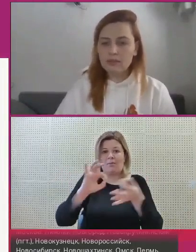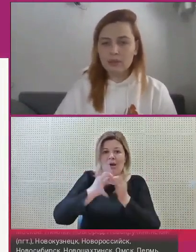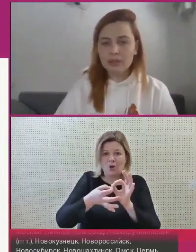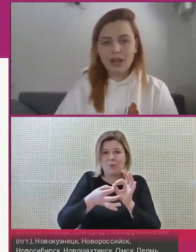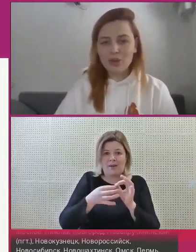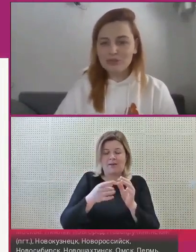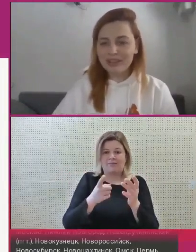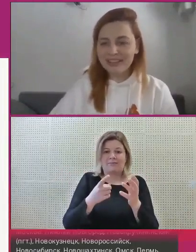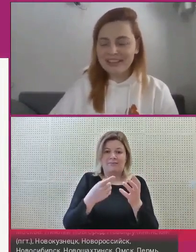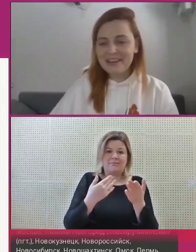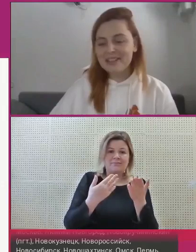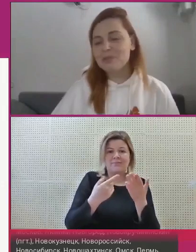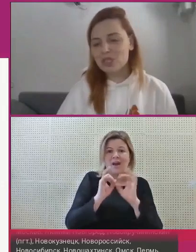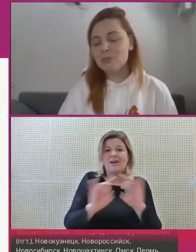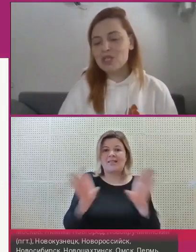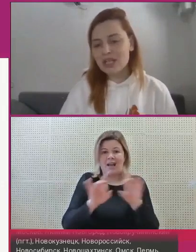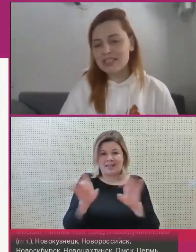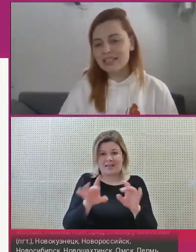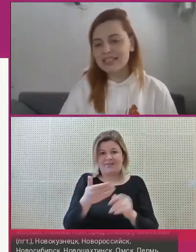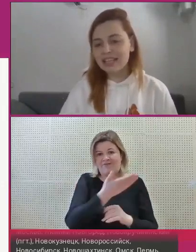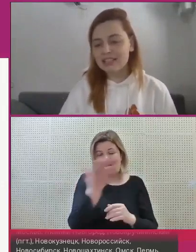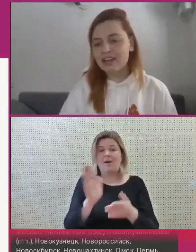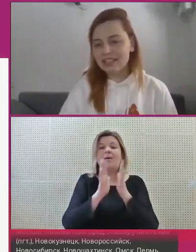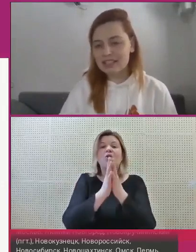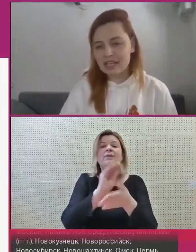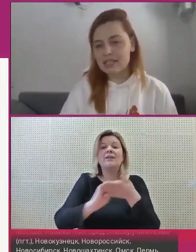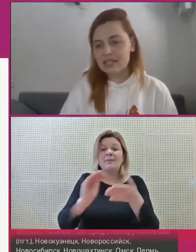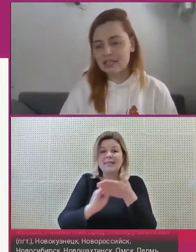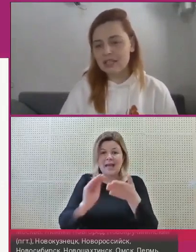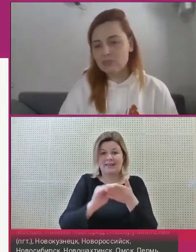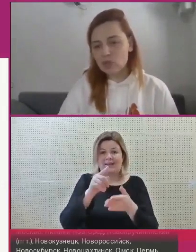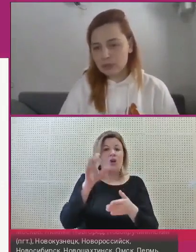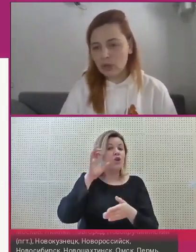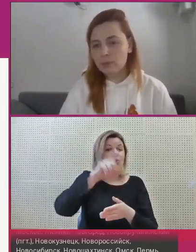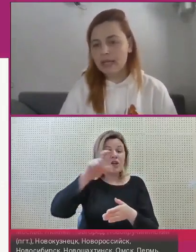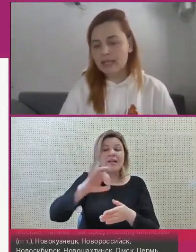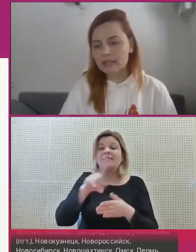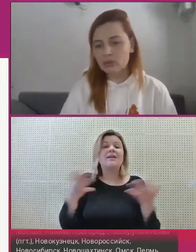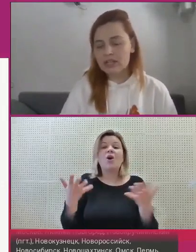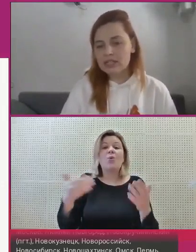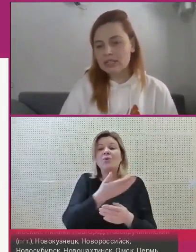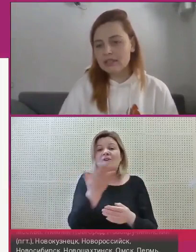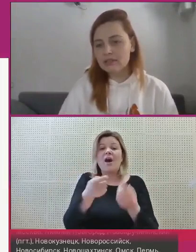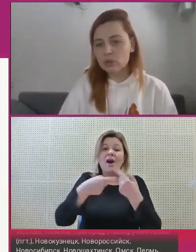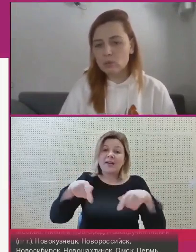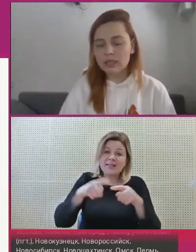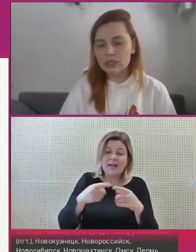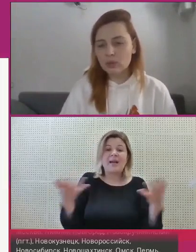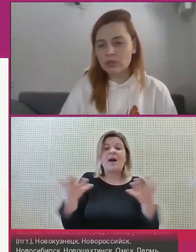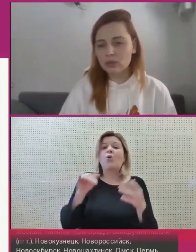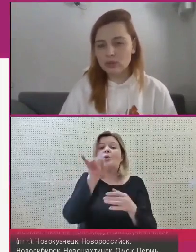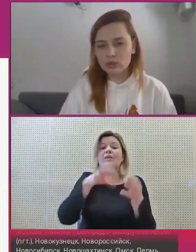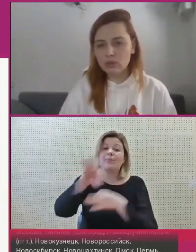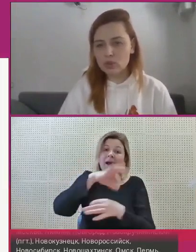с вами монолог свой. Напишите, пожалуйста, из каких вы организаций, и, может быть, какой проект у вас, или